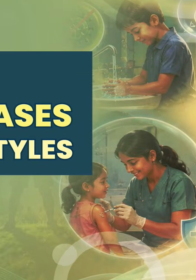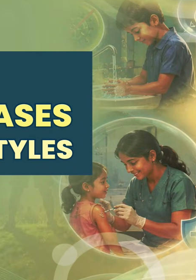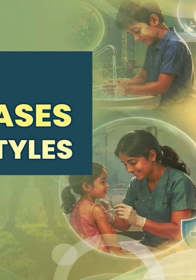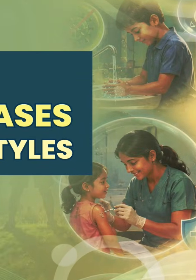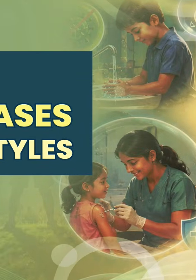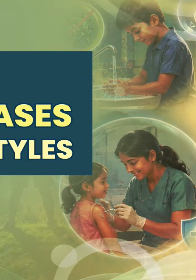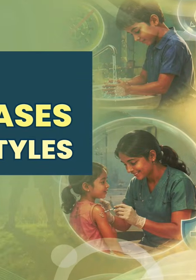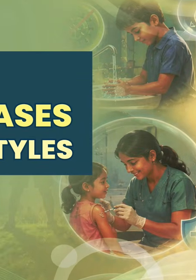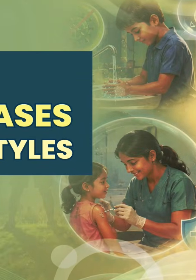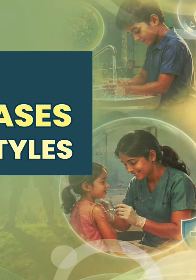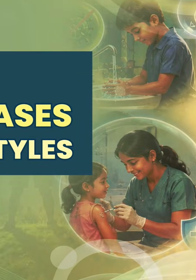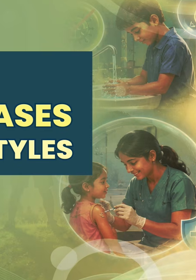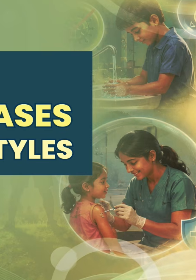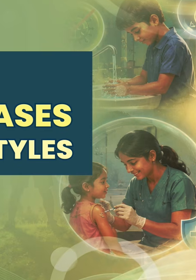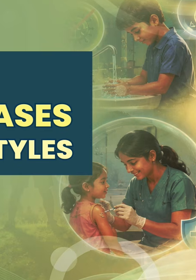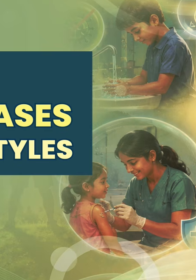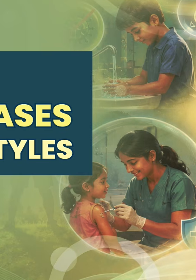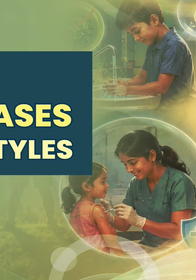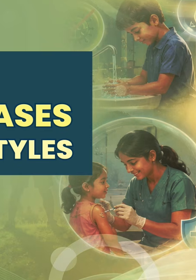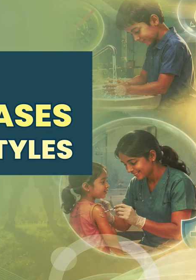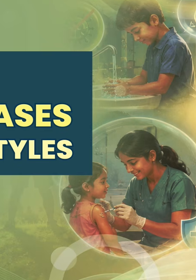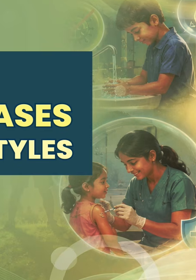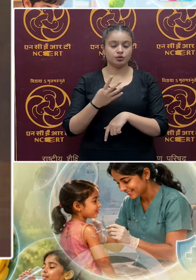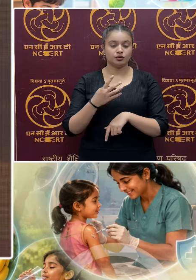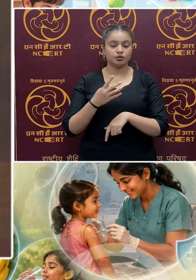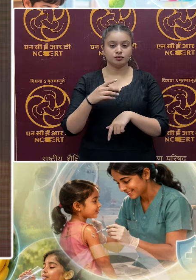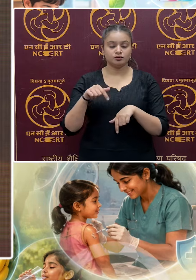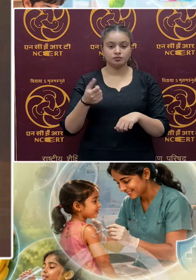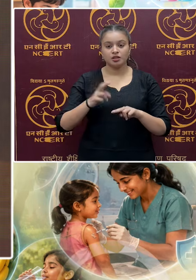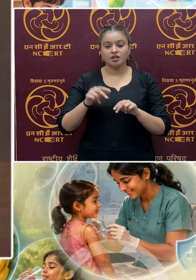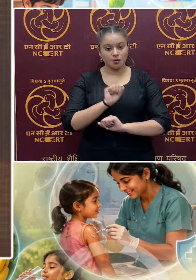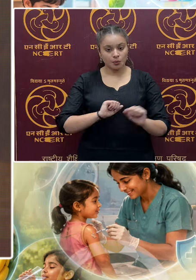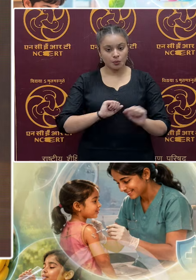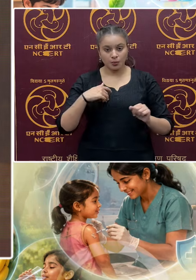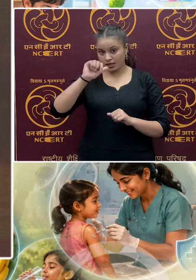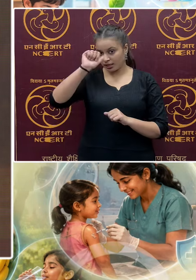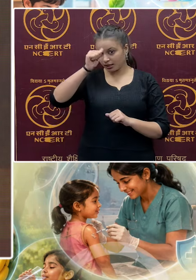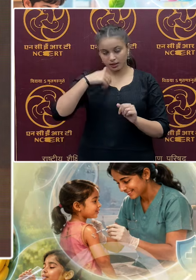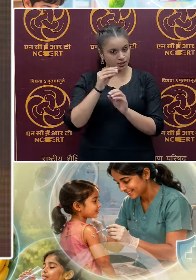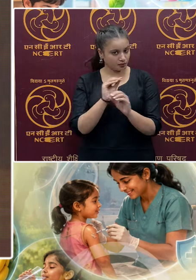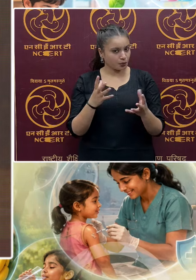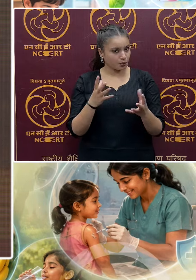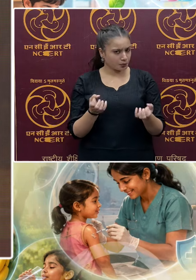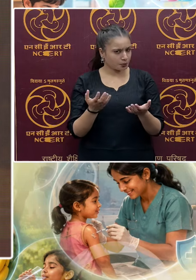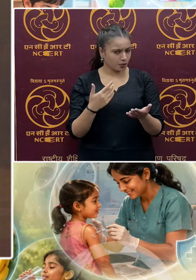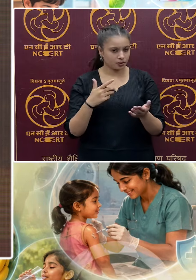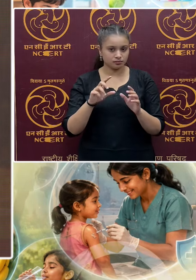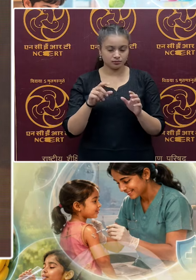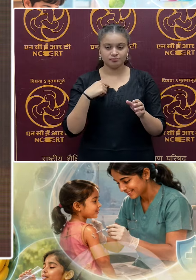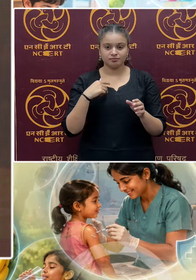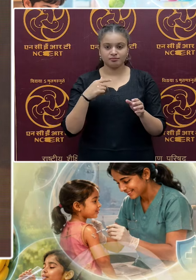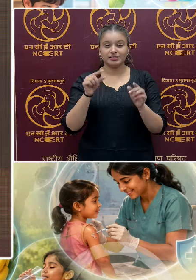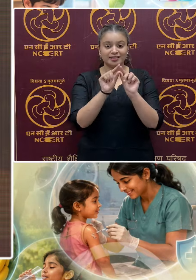topic on your screens as well. Today is day 4, और अगर हम इसे हिंदी में बताएं आप सभी के लिए तो